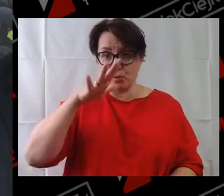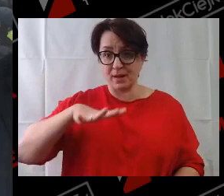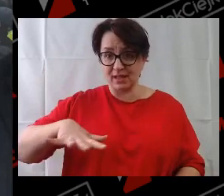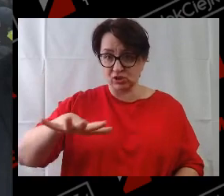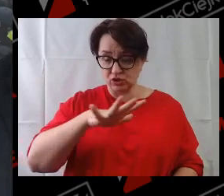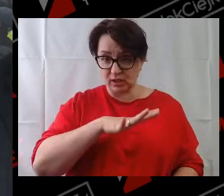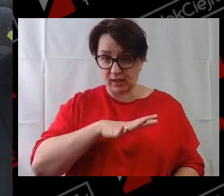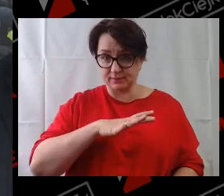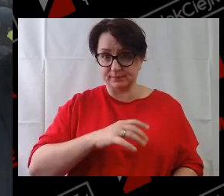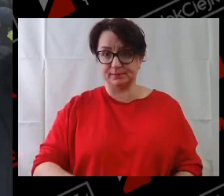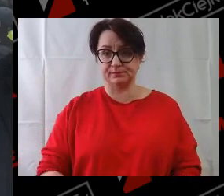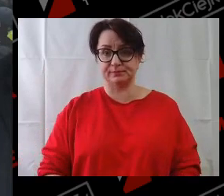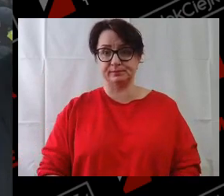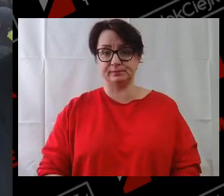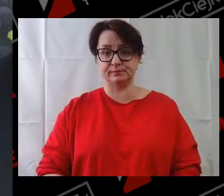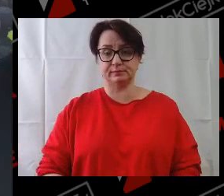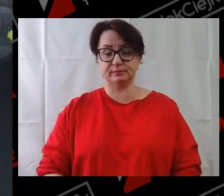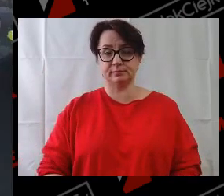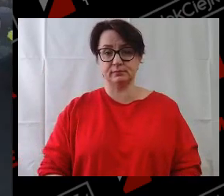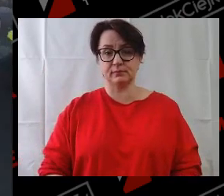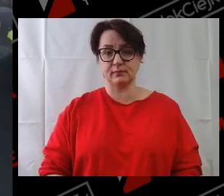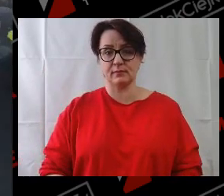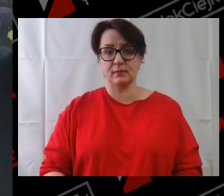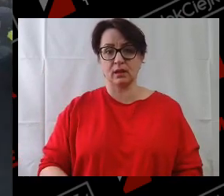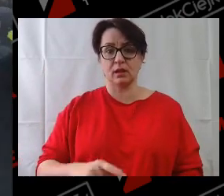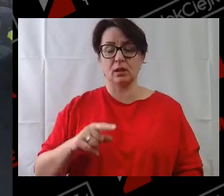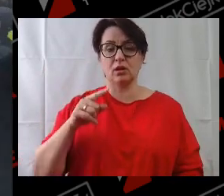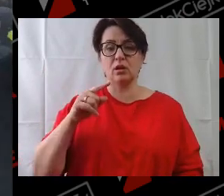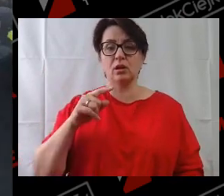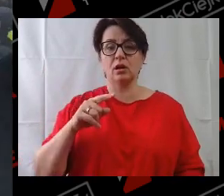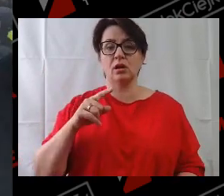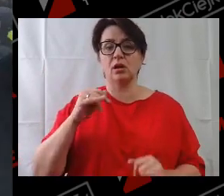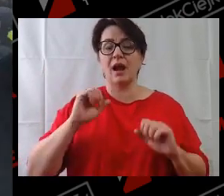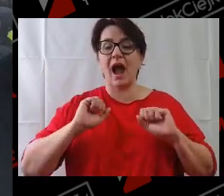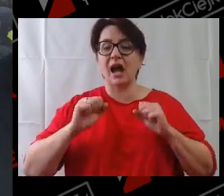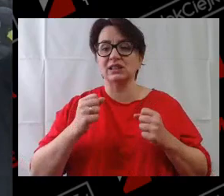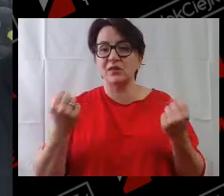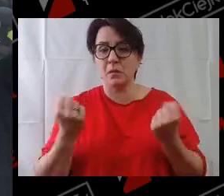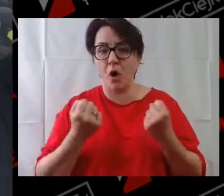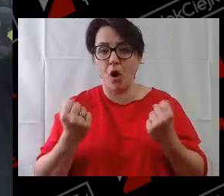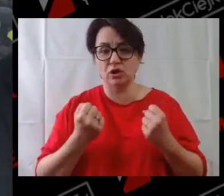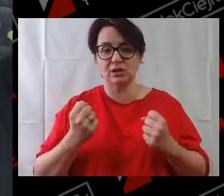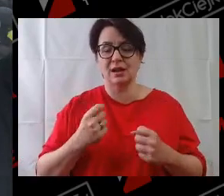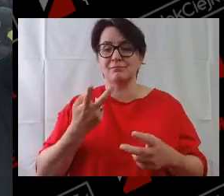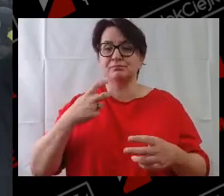ruchu Transformers Autobot